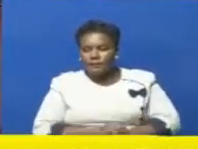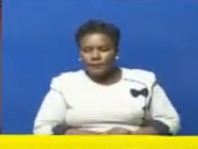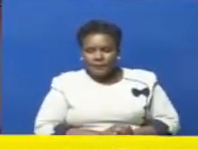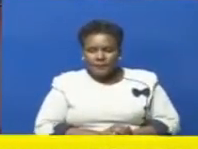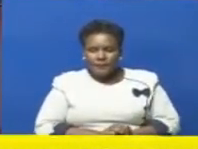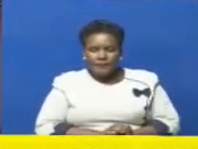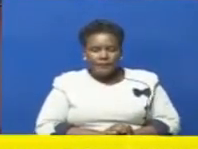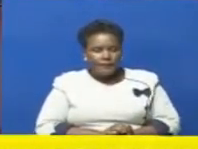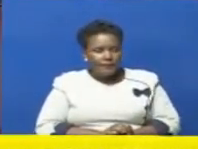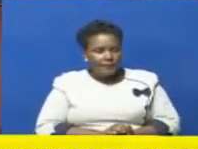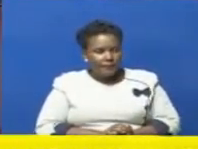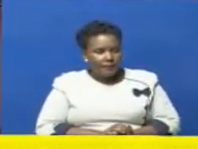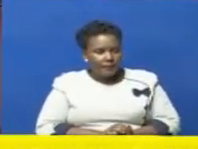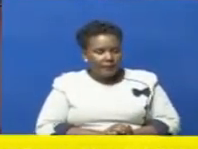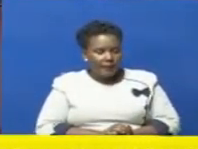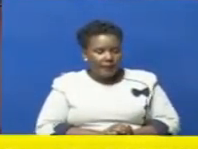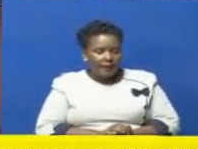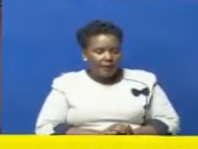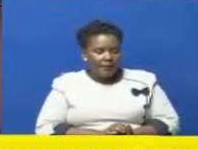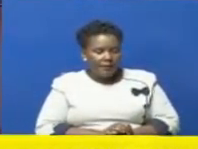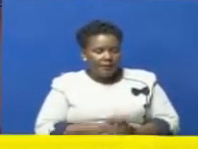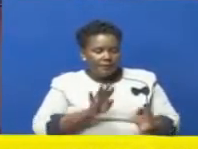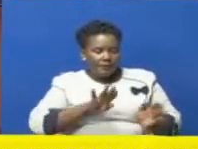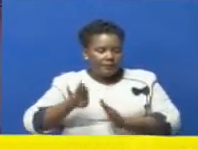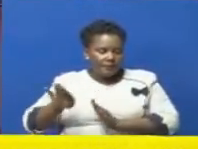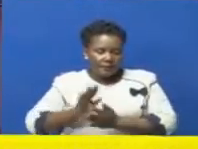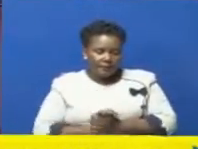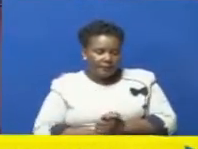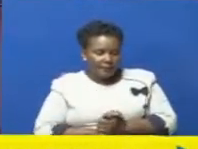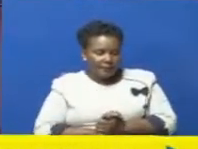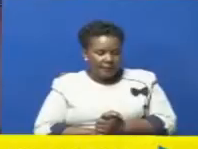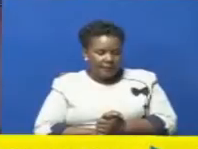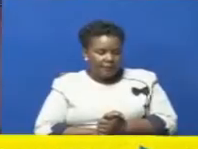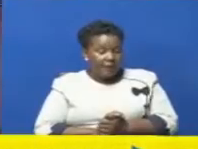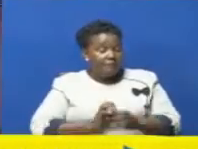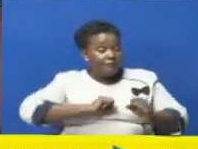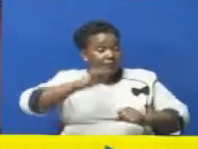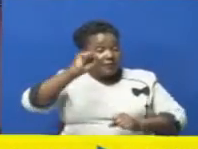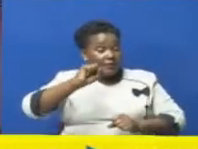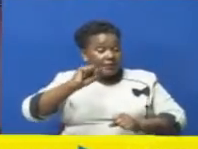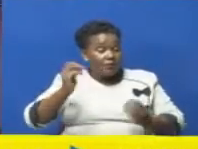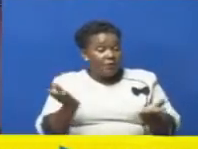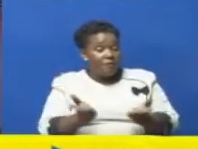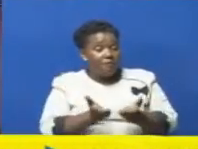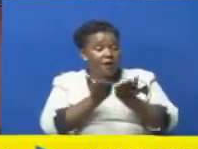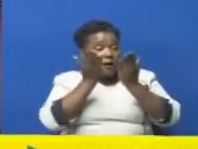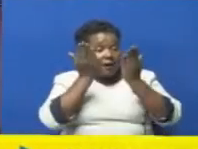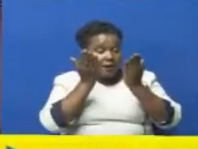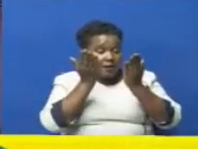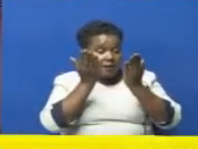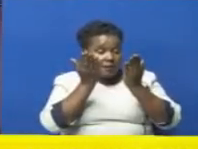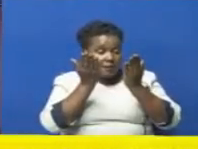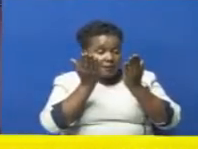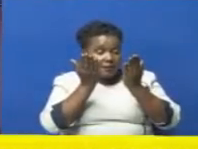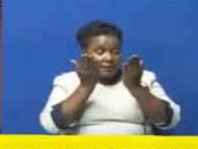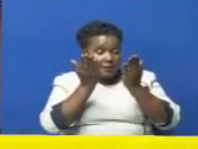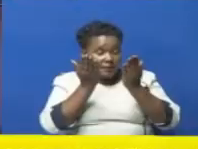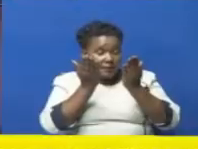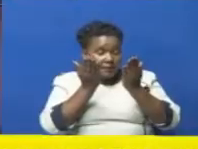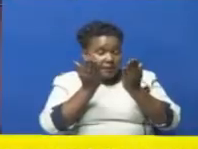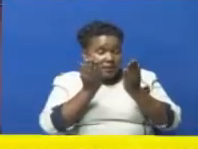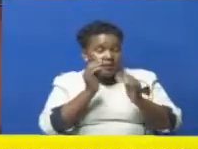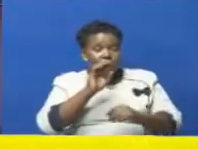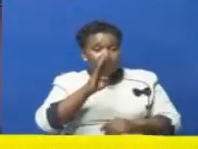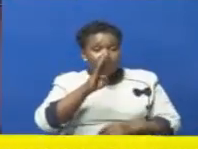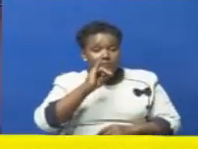kwa taarifa hiyo. Mshindi wa shilingi milioni 10 za bahati nasibu ya Biko Salma Saidi, mkazi wa Kijitonyama, Dar es Salaam, amesema kurejea